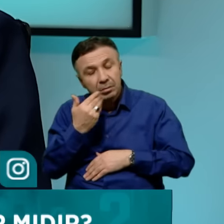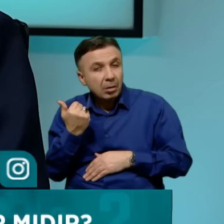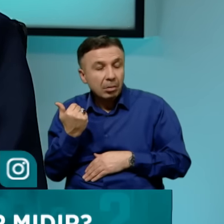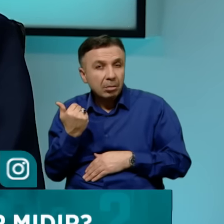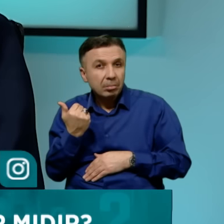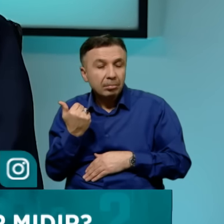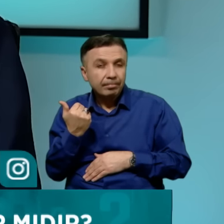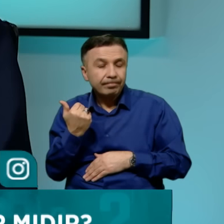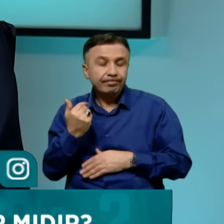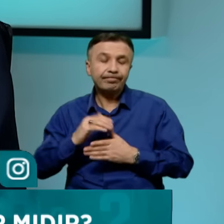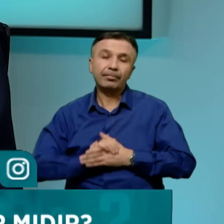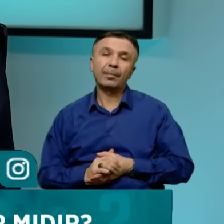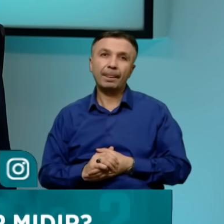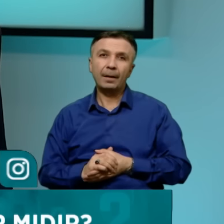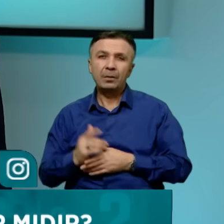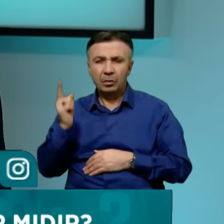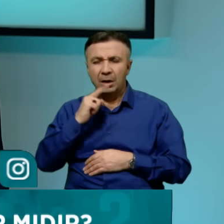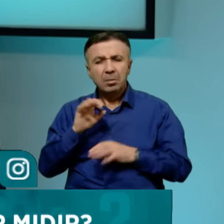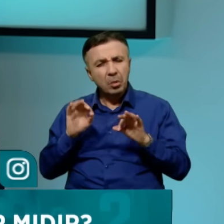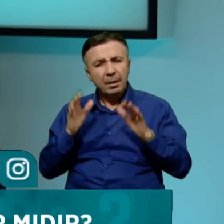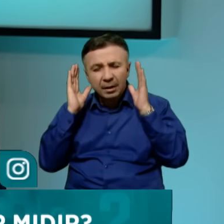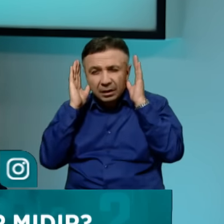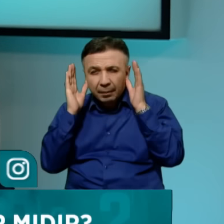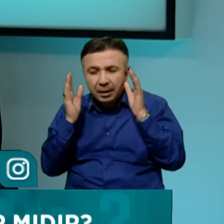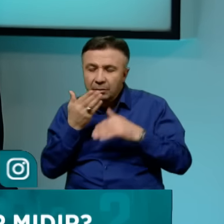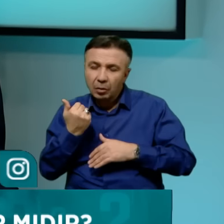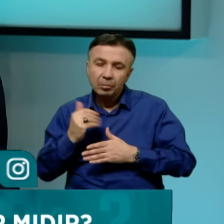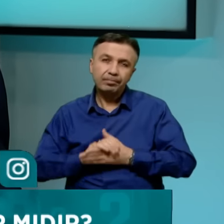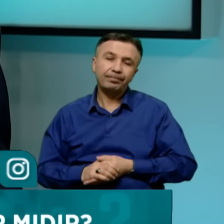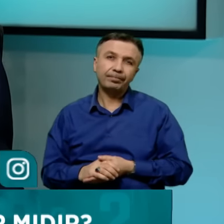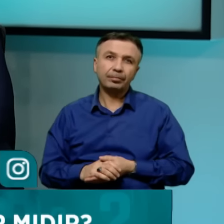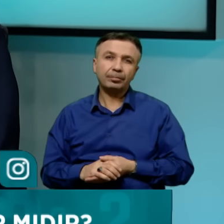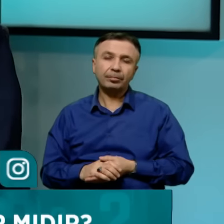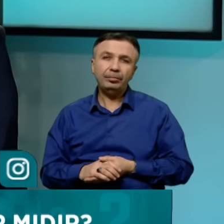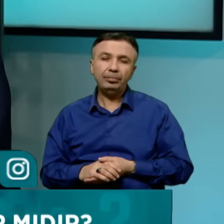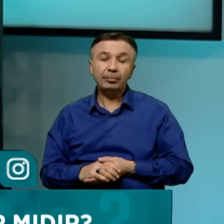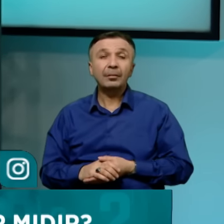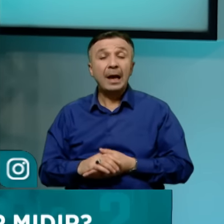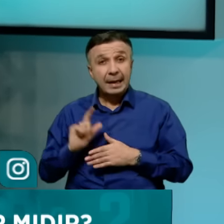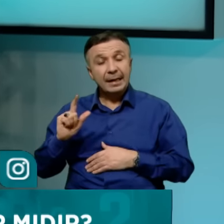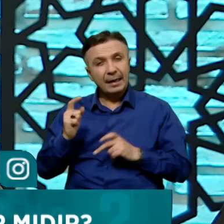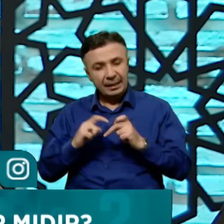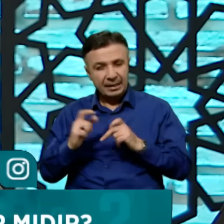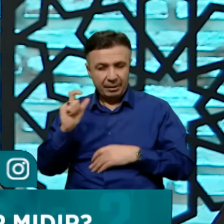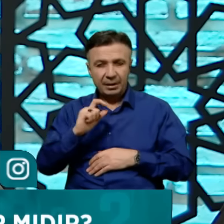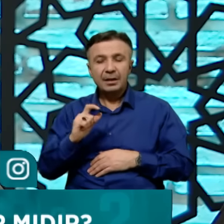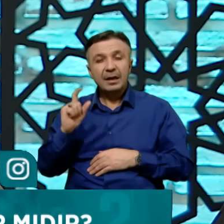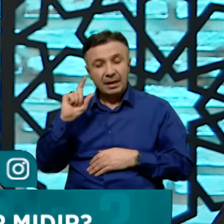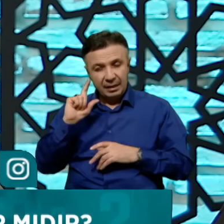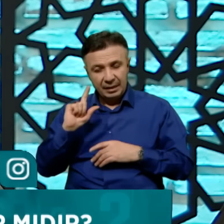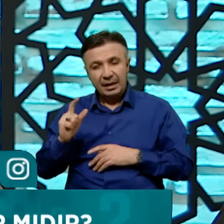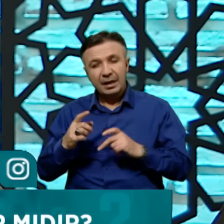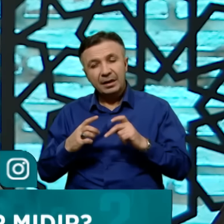olan bir rivayettir dolayısıyla böyle bir namaz yoktur Eyvallah gerek Recep ayı olsun gerek Şaban ayı